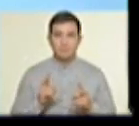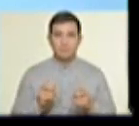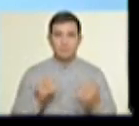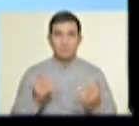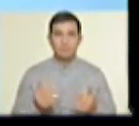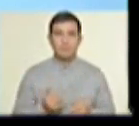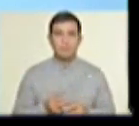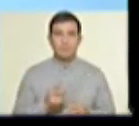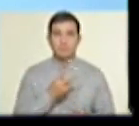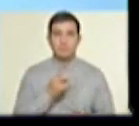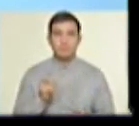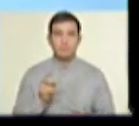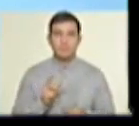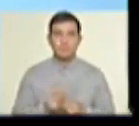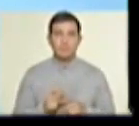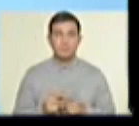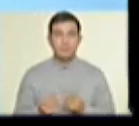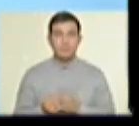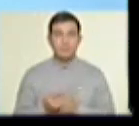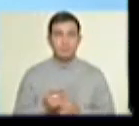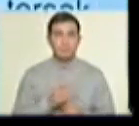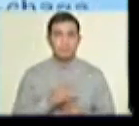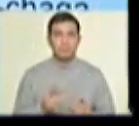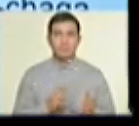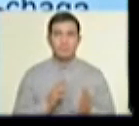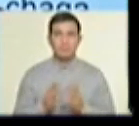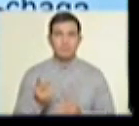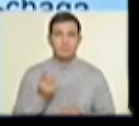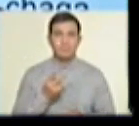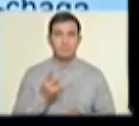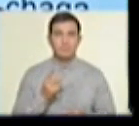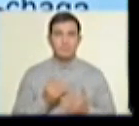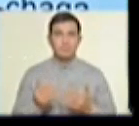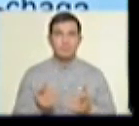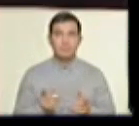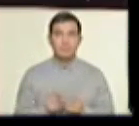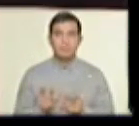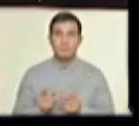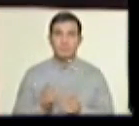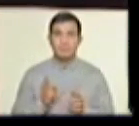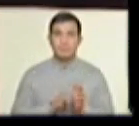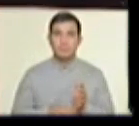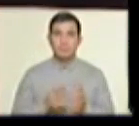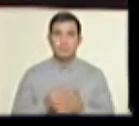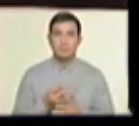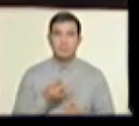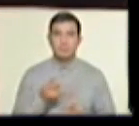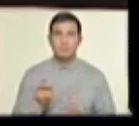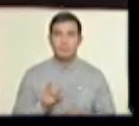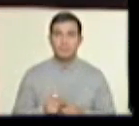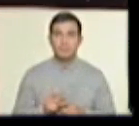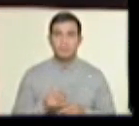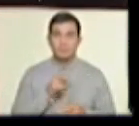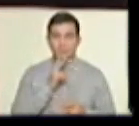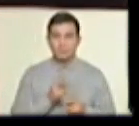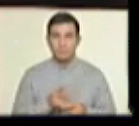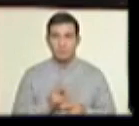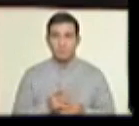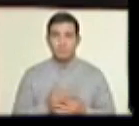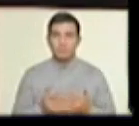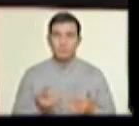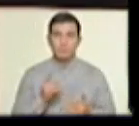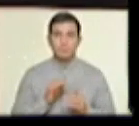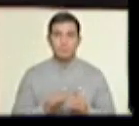juft so'zlarni hosil qildi. Va ikkinchi qismi qo'llanilmaydigan juft otlarga biz temir tersak,